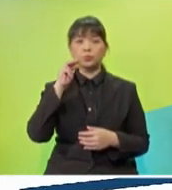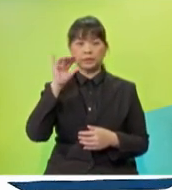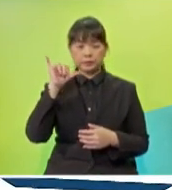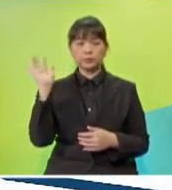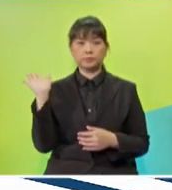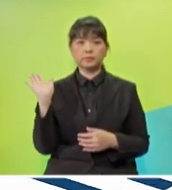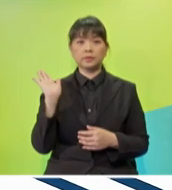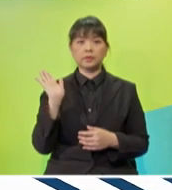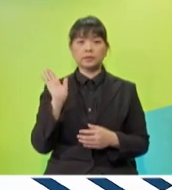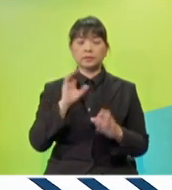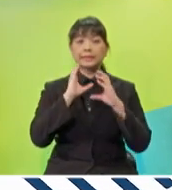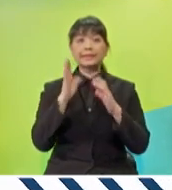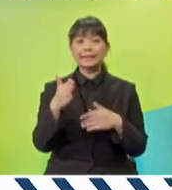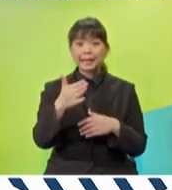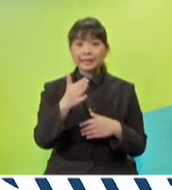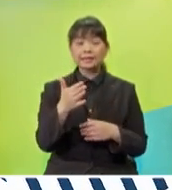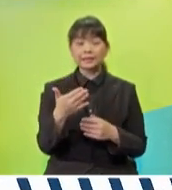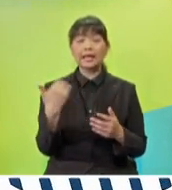ada omega 3